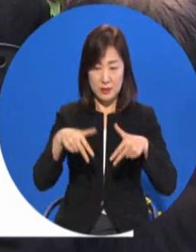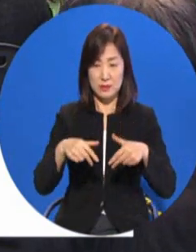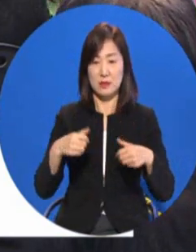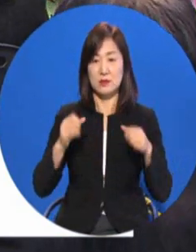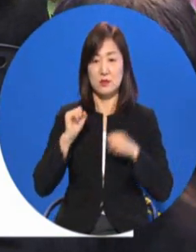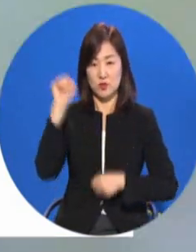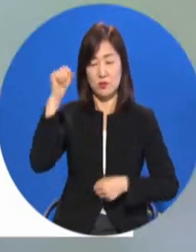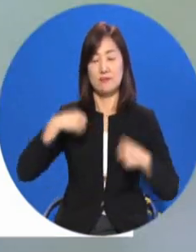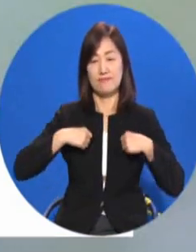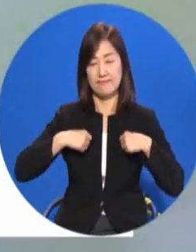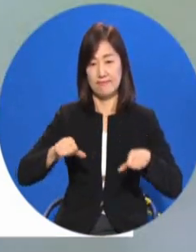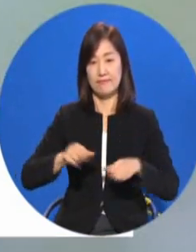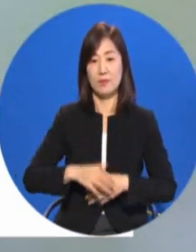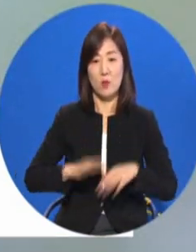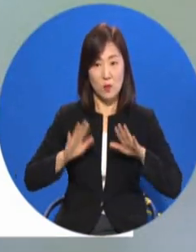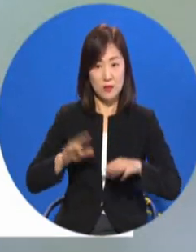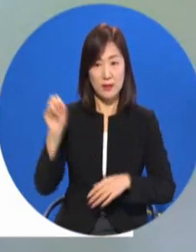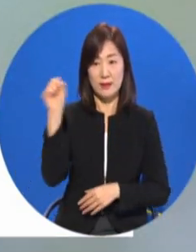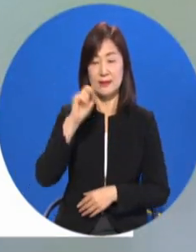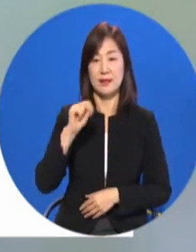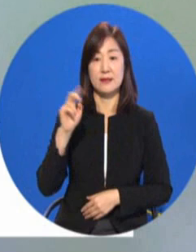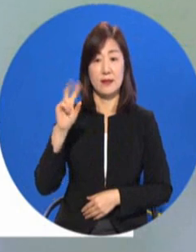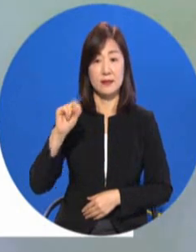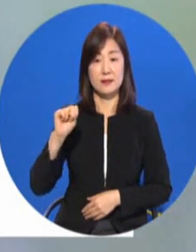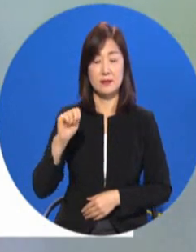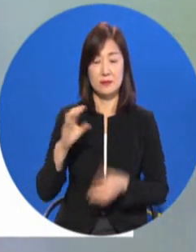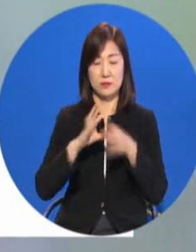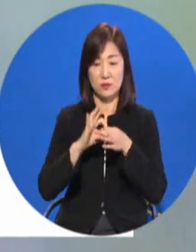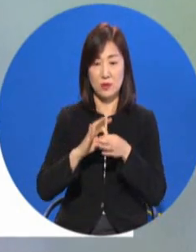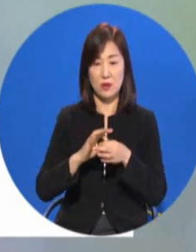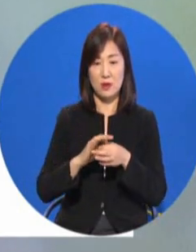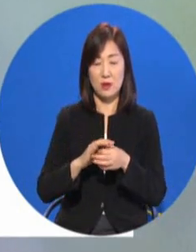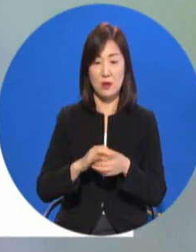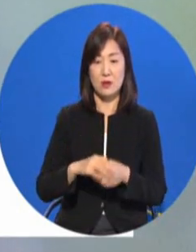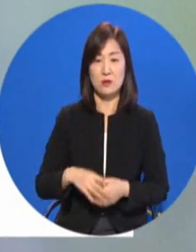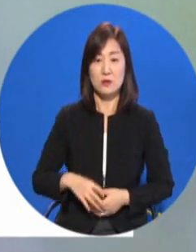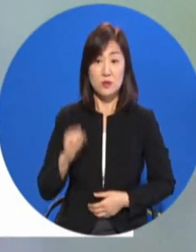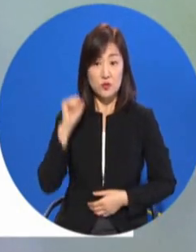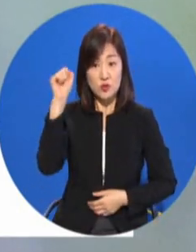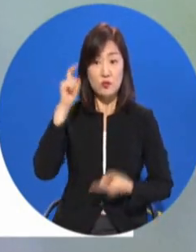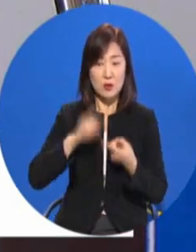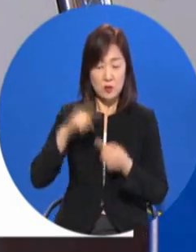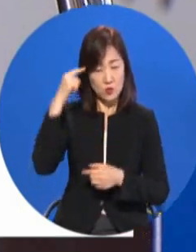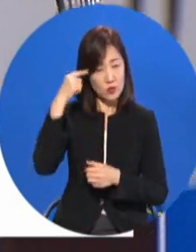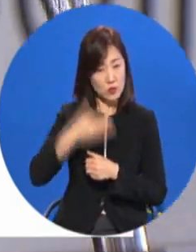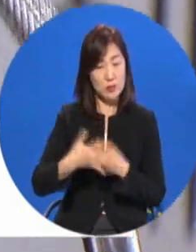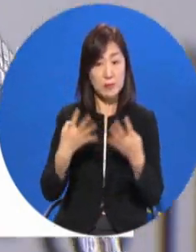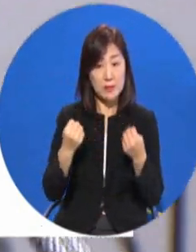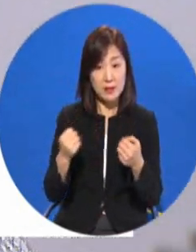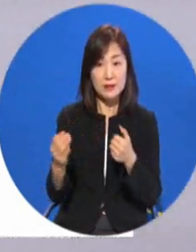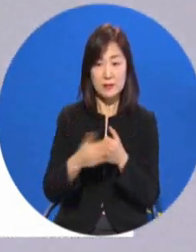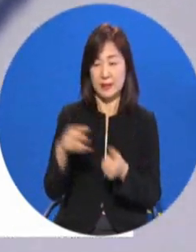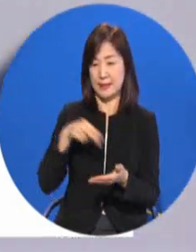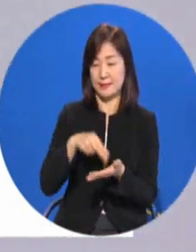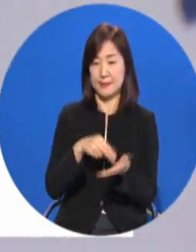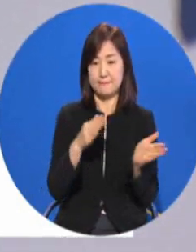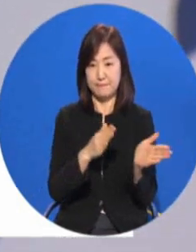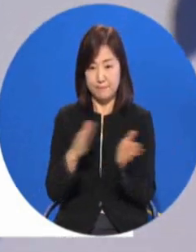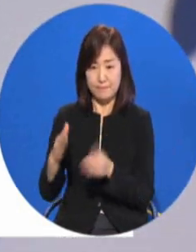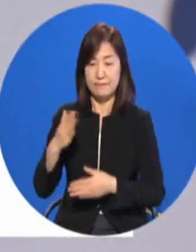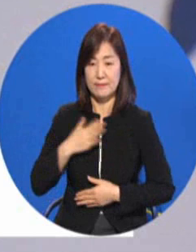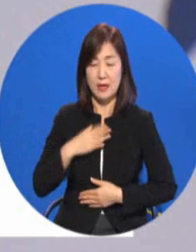비서관은 자신의 소설 미디어를 통해 그동안 각계 각층에서 출마할 의사를 물어 와 입장을 정리해 불출마 기로 했다 며